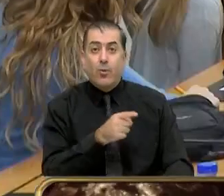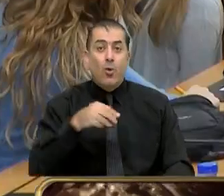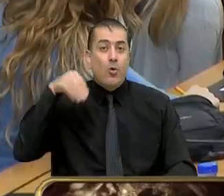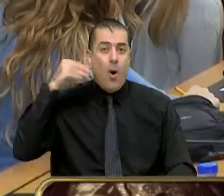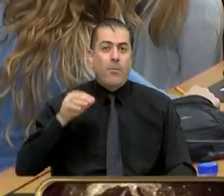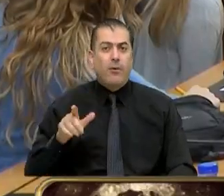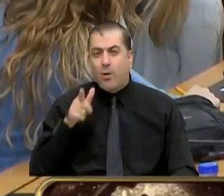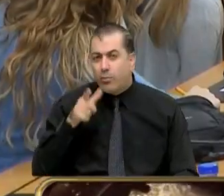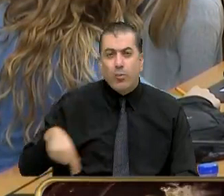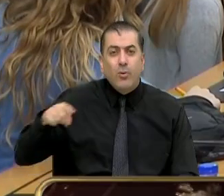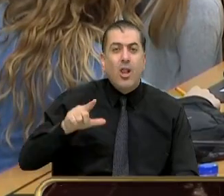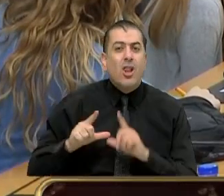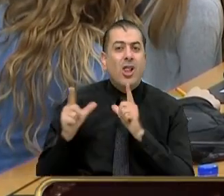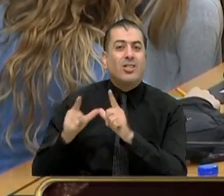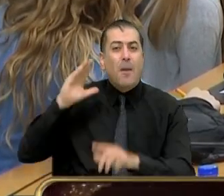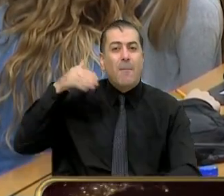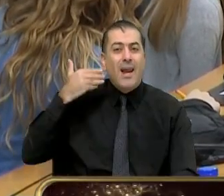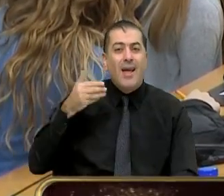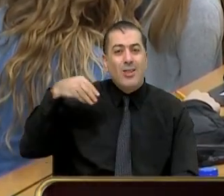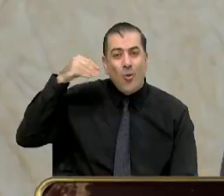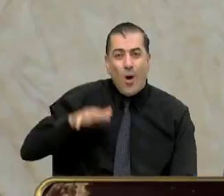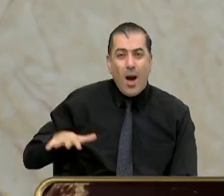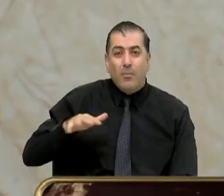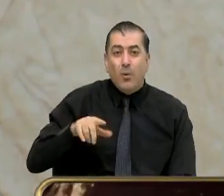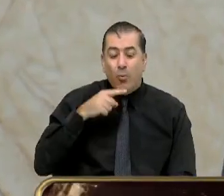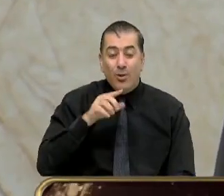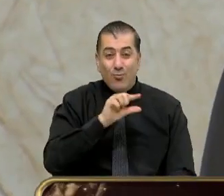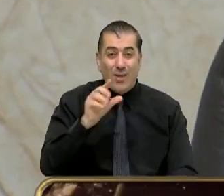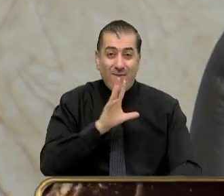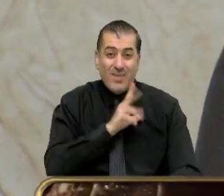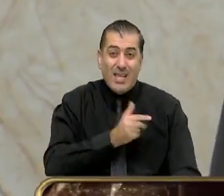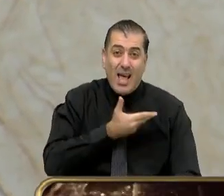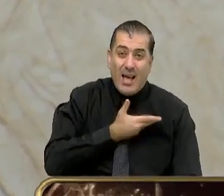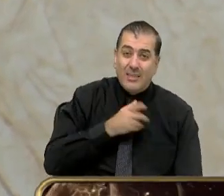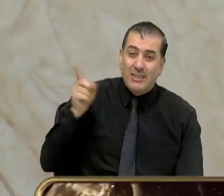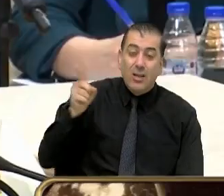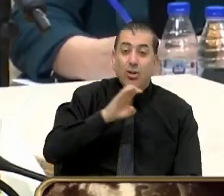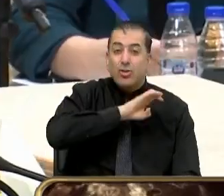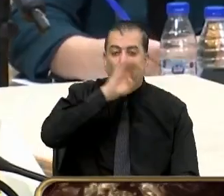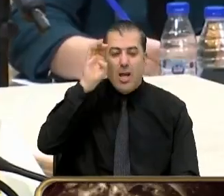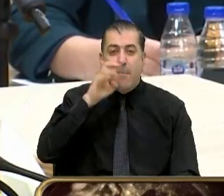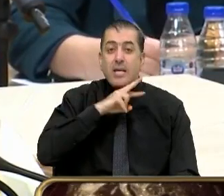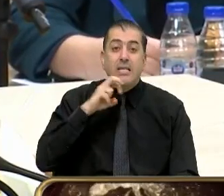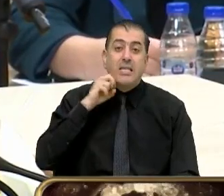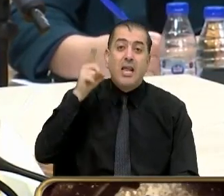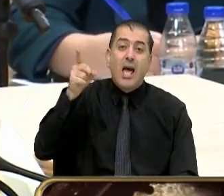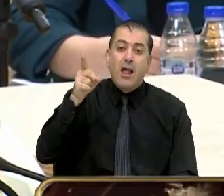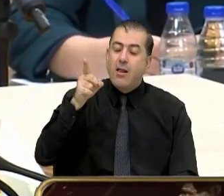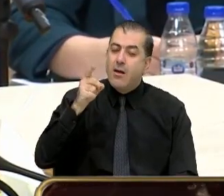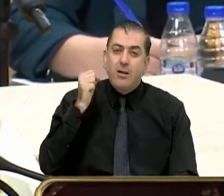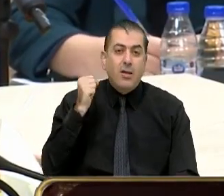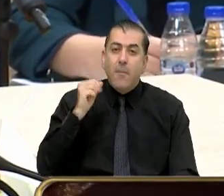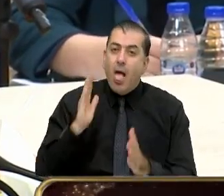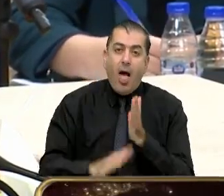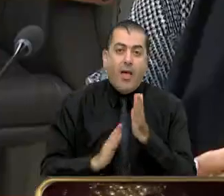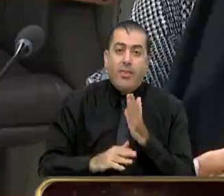المتواجدون ان لجنه المراه النيابيه الى ان ما يدور اليوم في قطاع غزه من تنكيل وجرائم حرب يرتكبها جيش